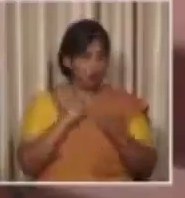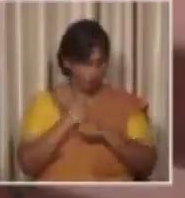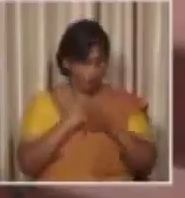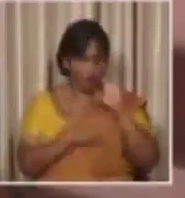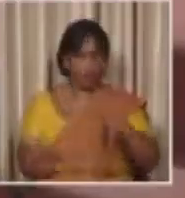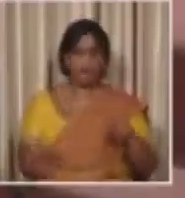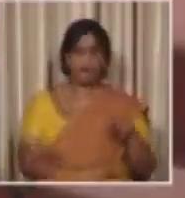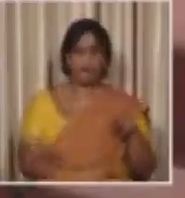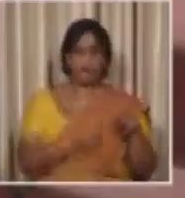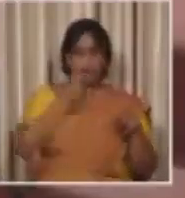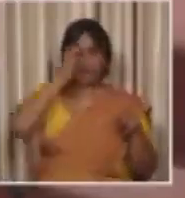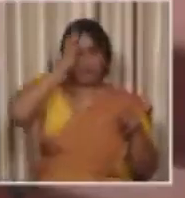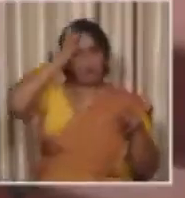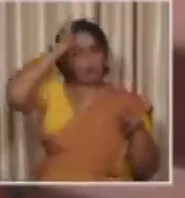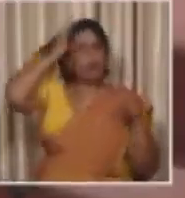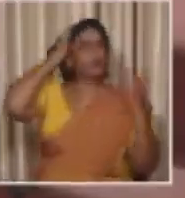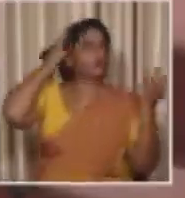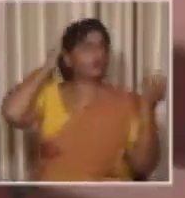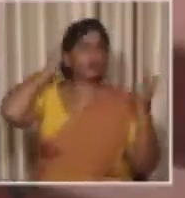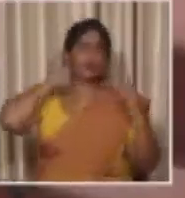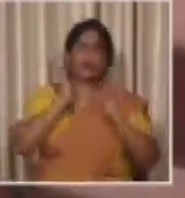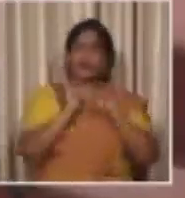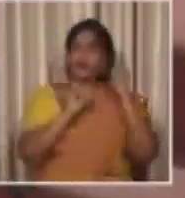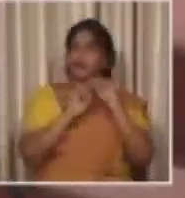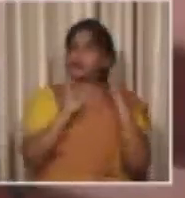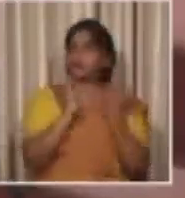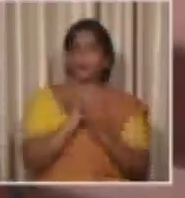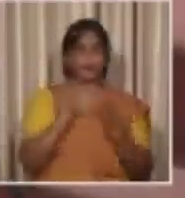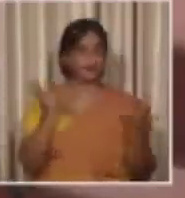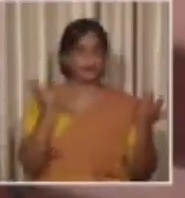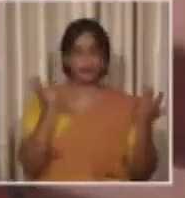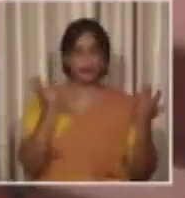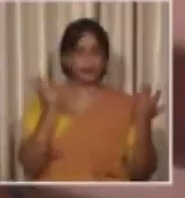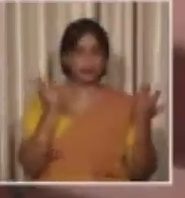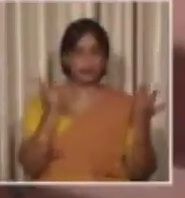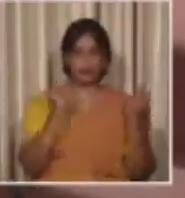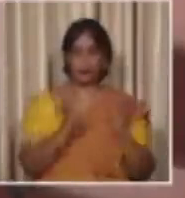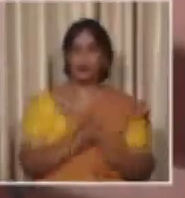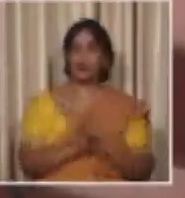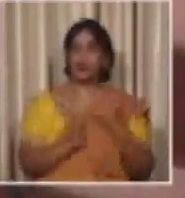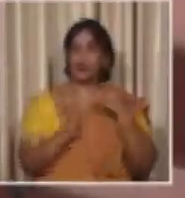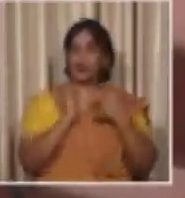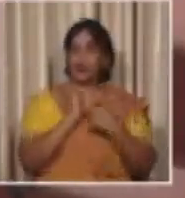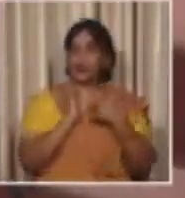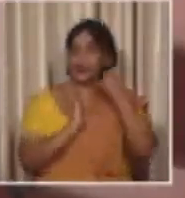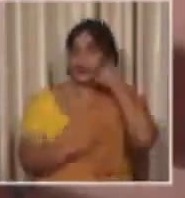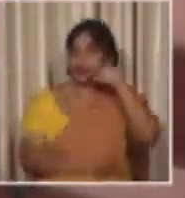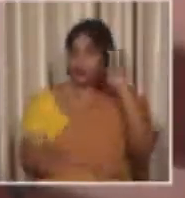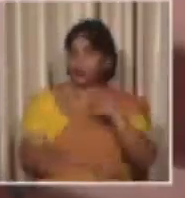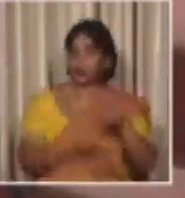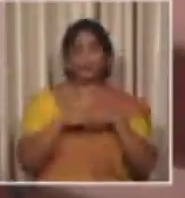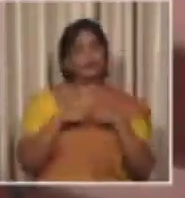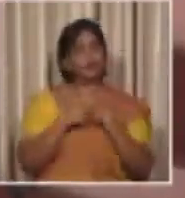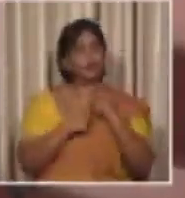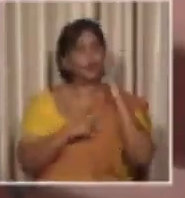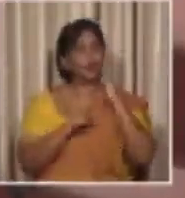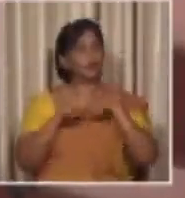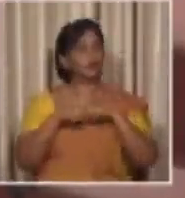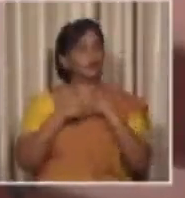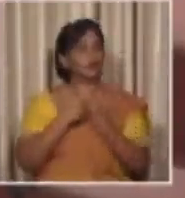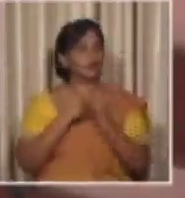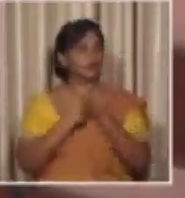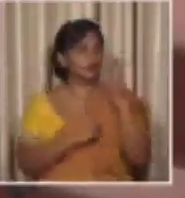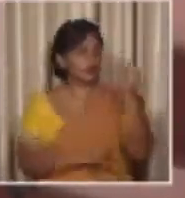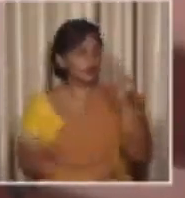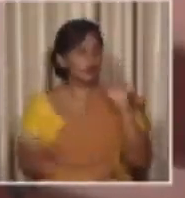තියෙනවද? කිසිම ජාතික ප්‍රතිපත්තියක් නැහැ. ටෙලිකොම් සමාගම සම්පූර්ණයෙන්ම විදේශ සමාගමට ලබා